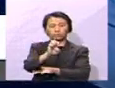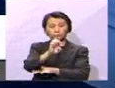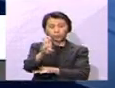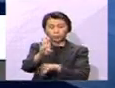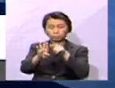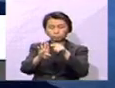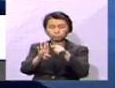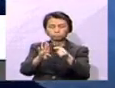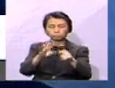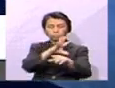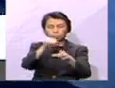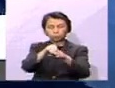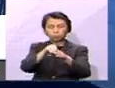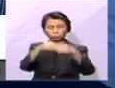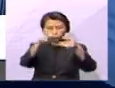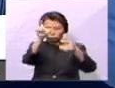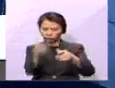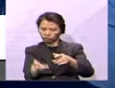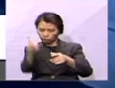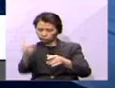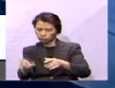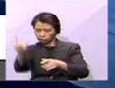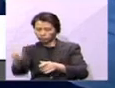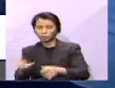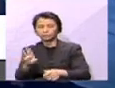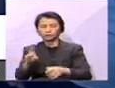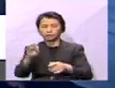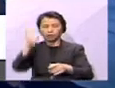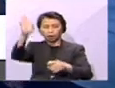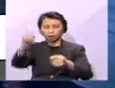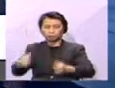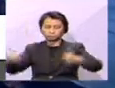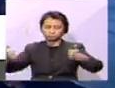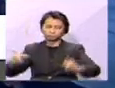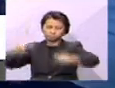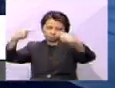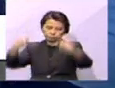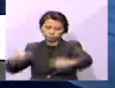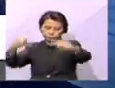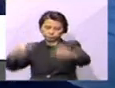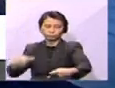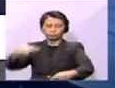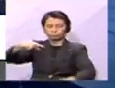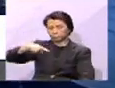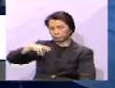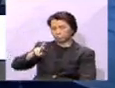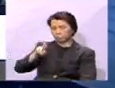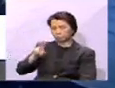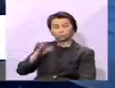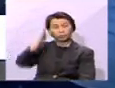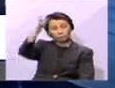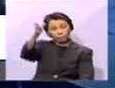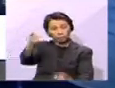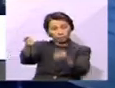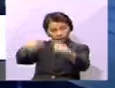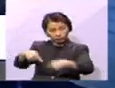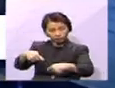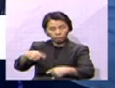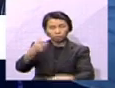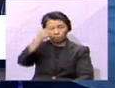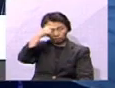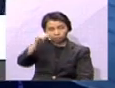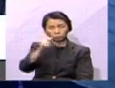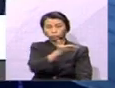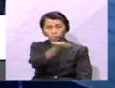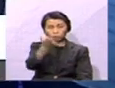mengenai calon Parti BN yang akan bertanding pada pru akan datang dan untuk pengetahuan